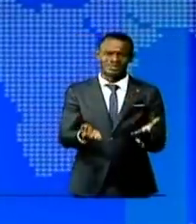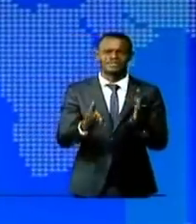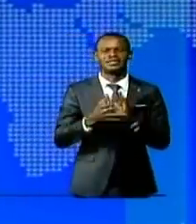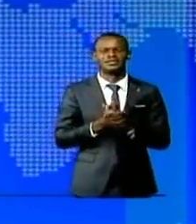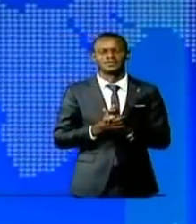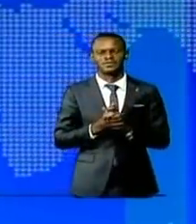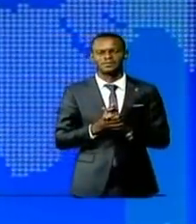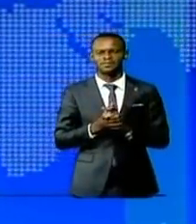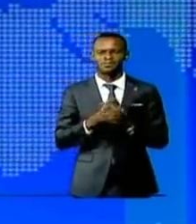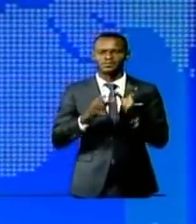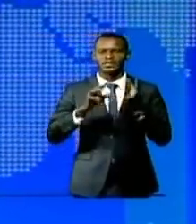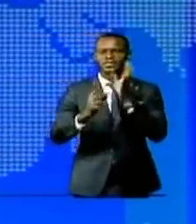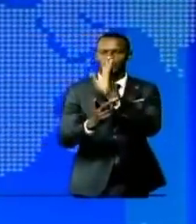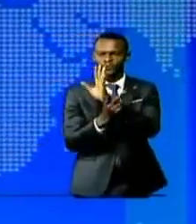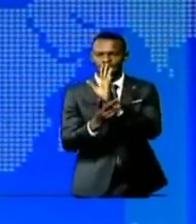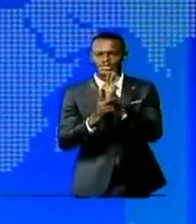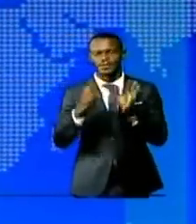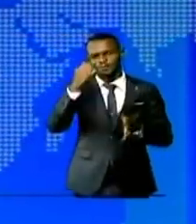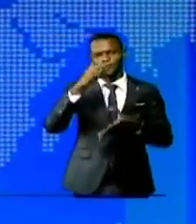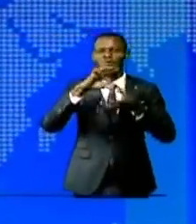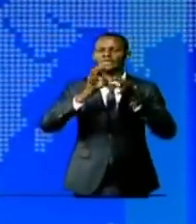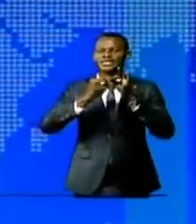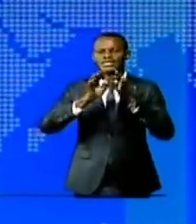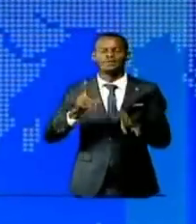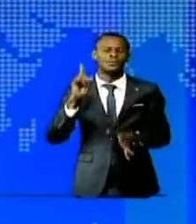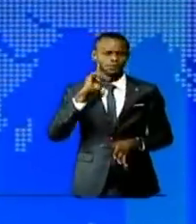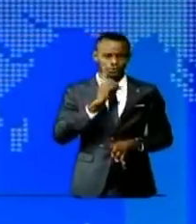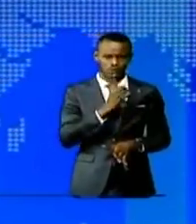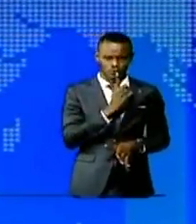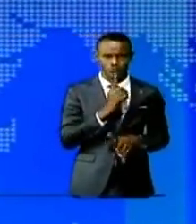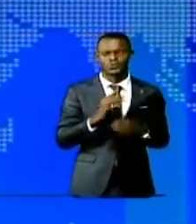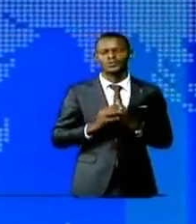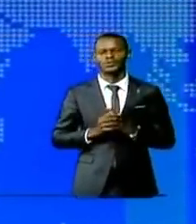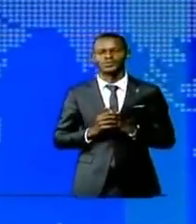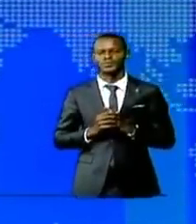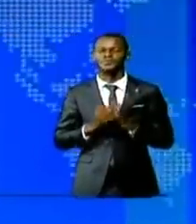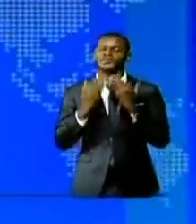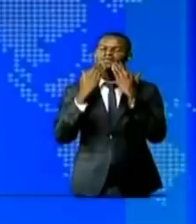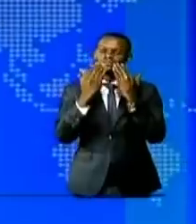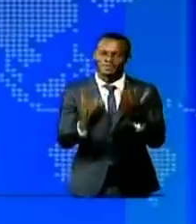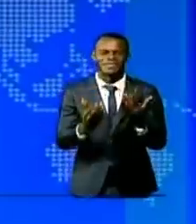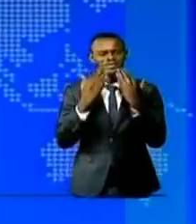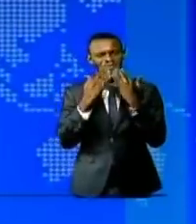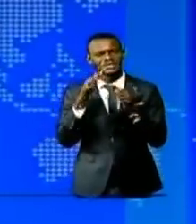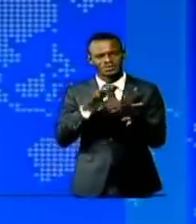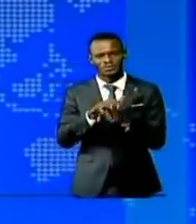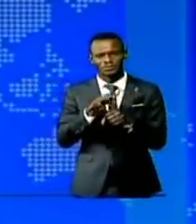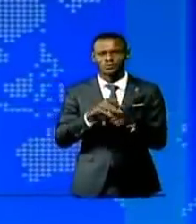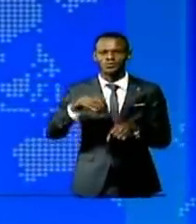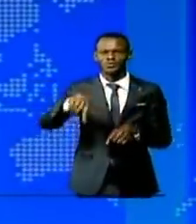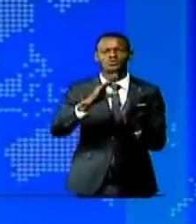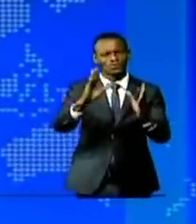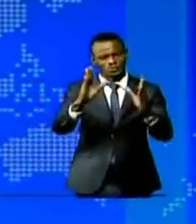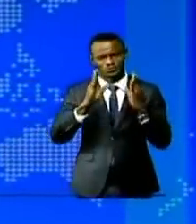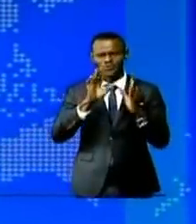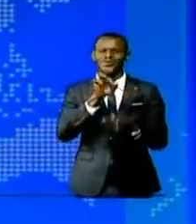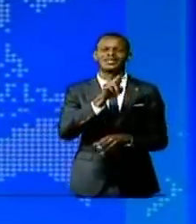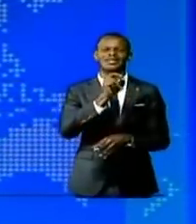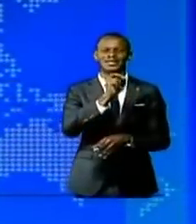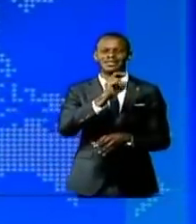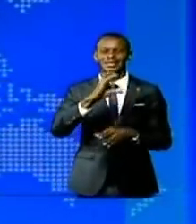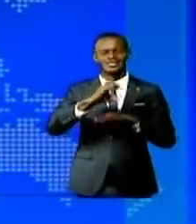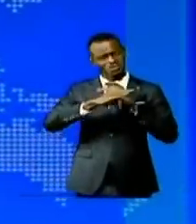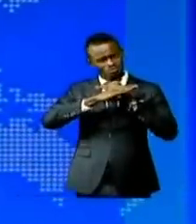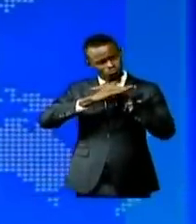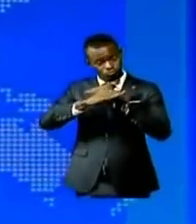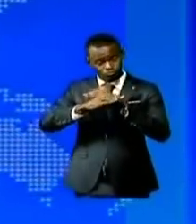Ronsard Kassanza était l'interprète des malentendants. Merci infiniment de nous avoir suivis. Protégez-vous en observant